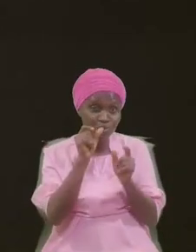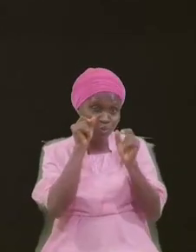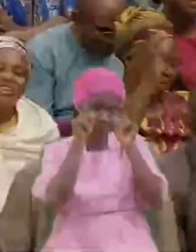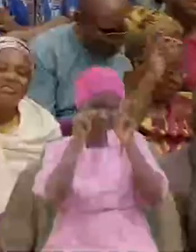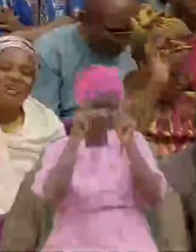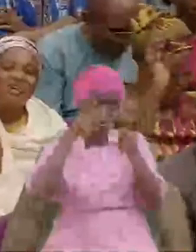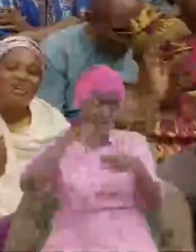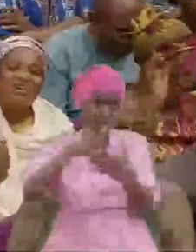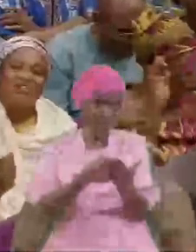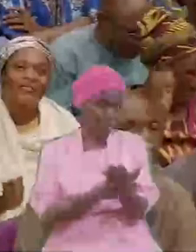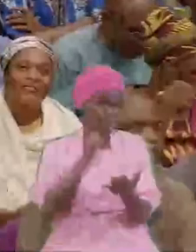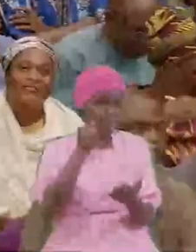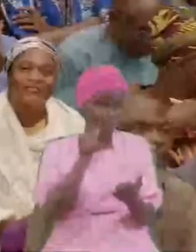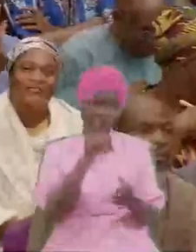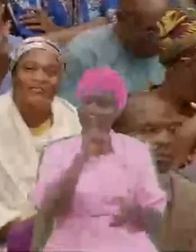certainement,